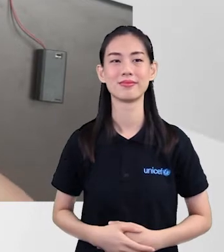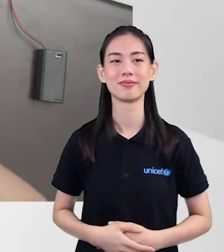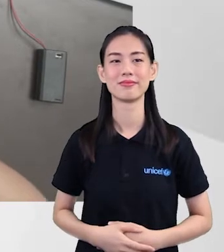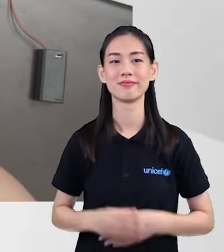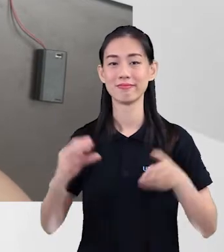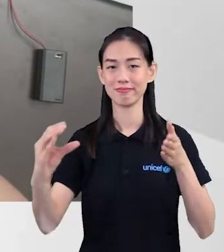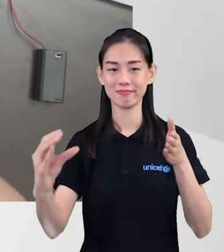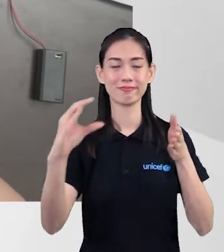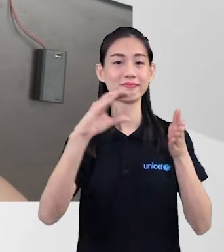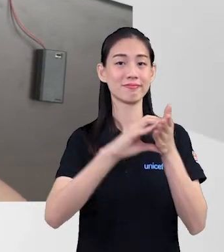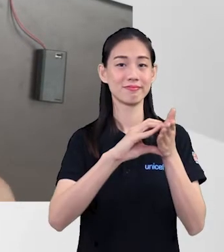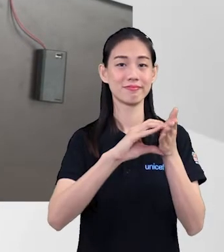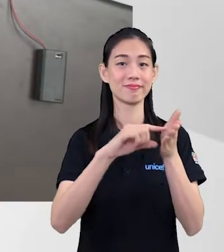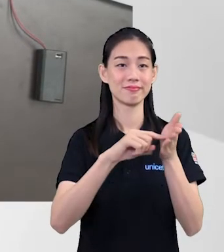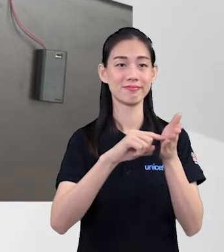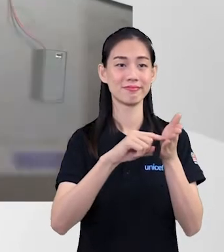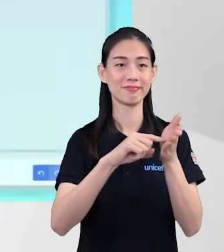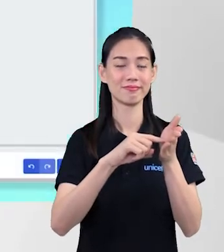di belakang lembu.